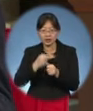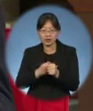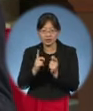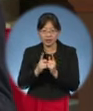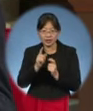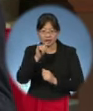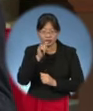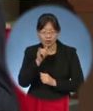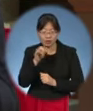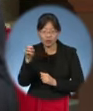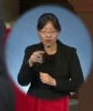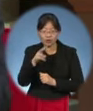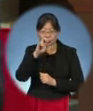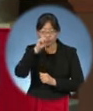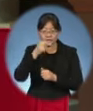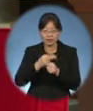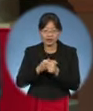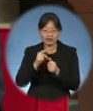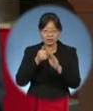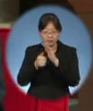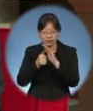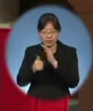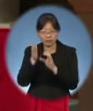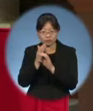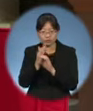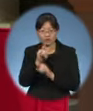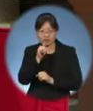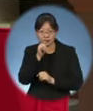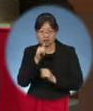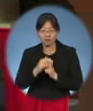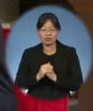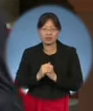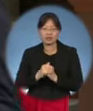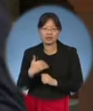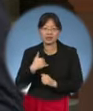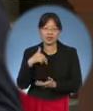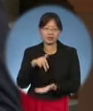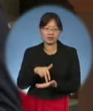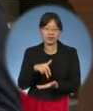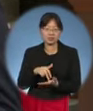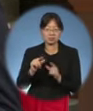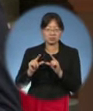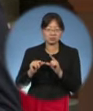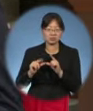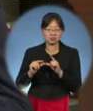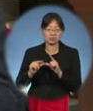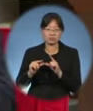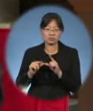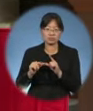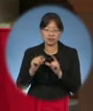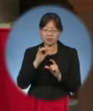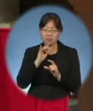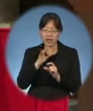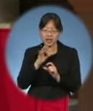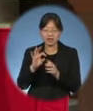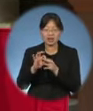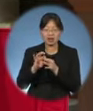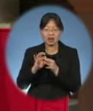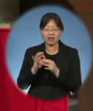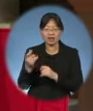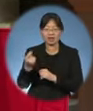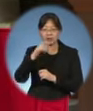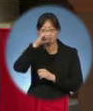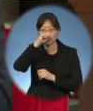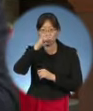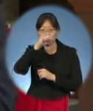만나면 그 좋은 선생님 찾아다니십니다. 맞아요. 그거는 제가 볼 때는 굉장히 부분적입니다. 또 어떤